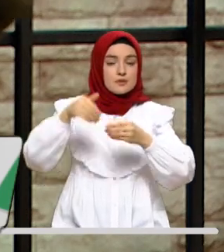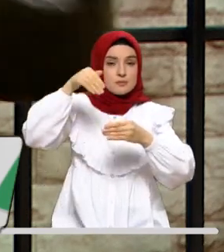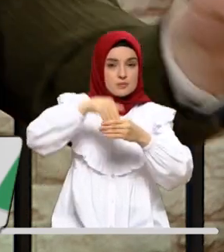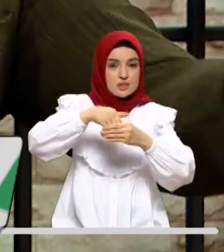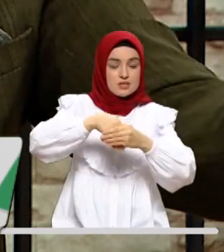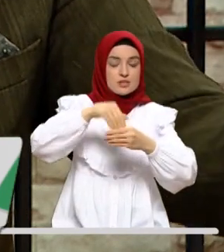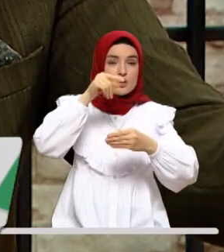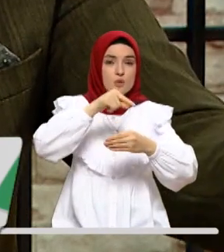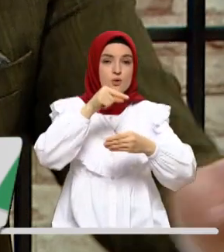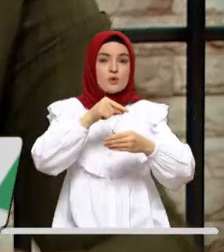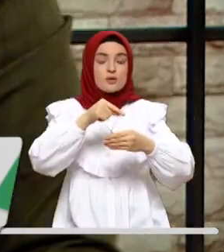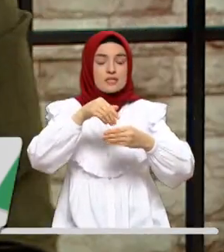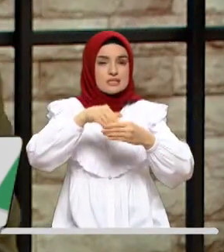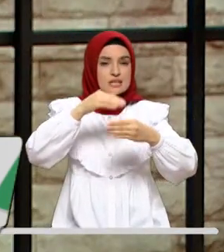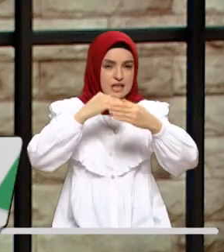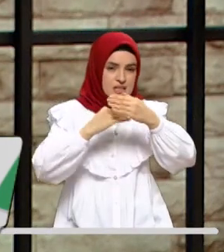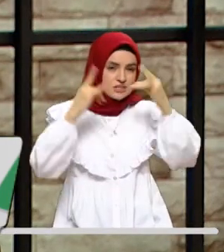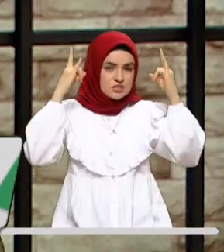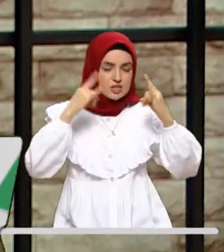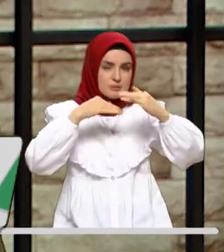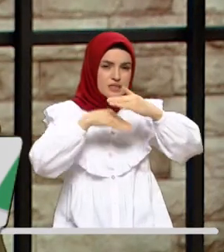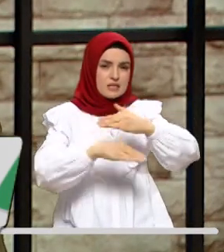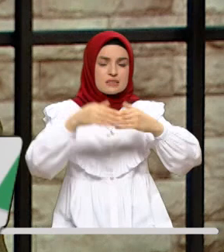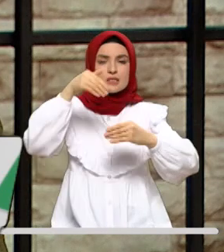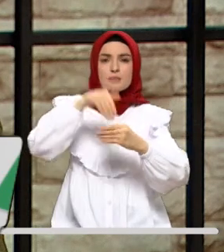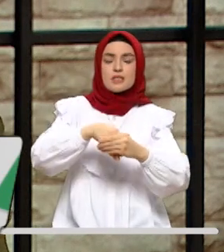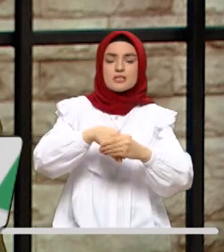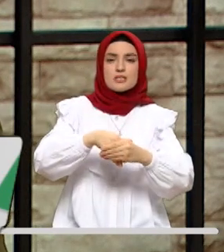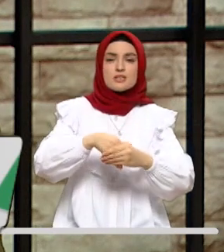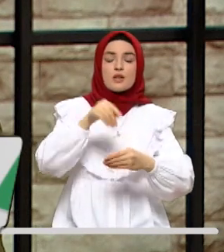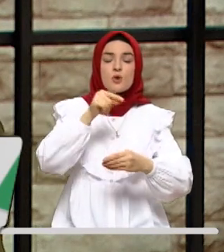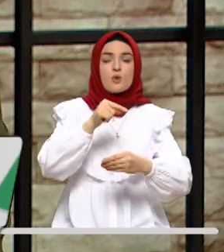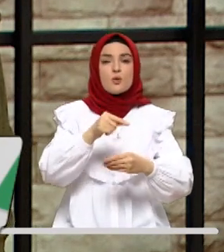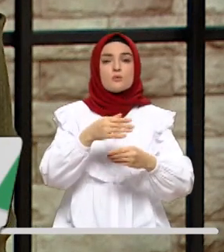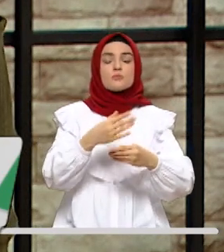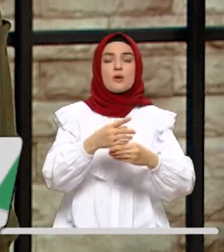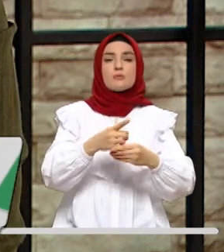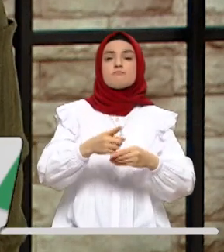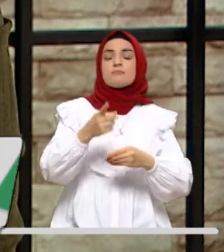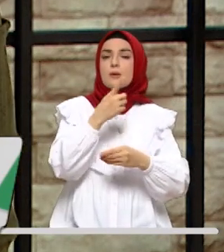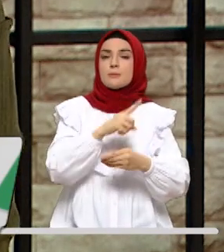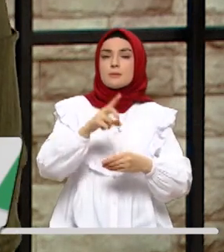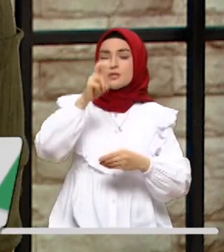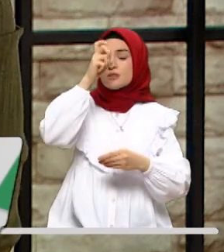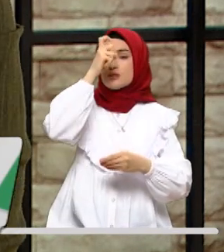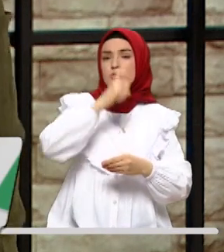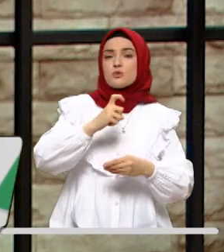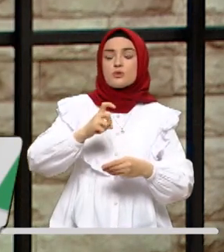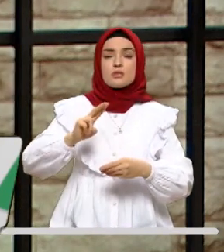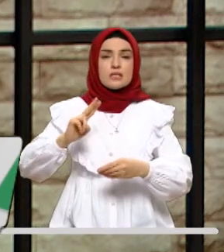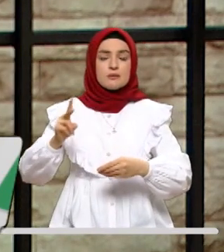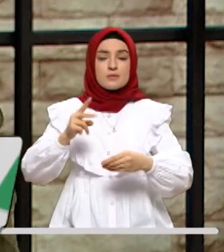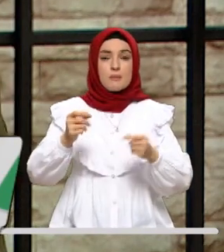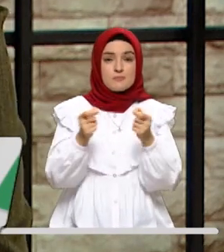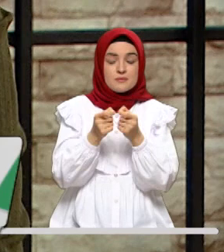Camisi'nin altındaki meclis. Hı hı. O meclis 23 Nisan 1920'de Besmele'nin sırrıyla açıldı. O meclis